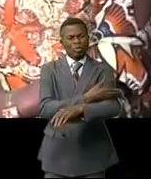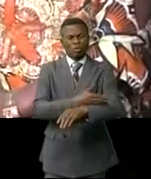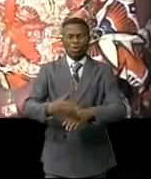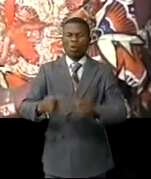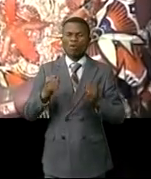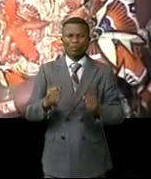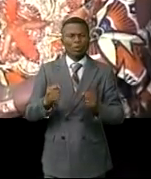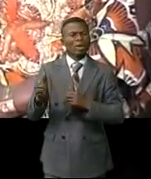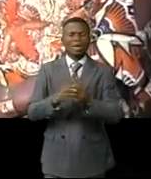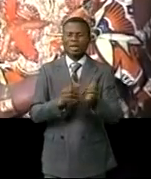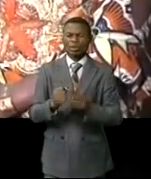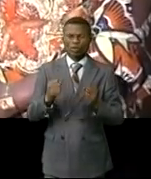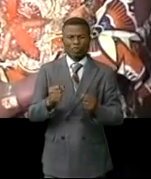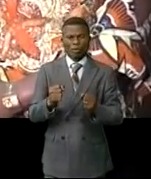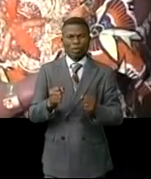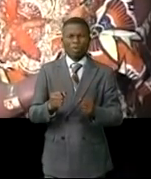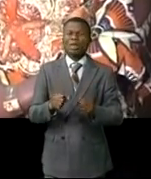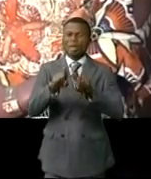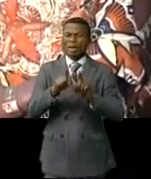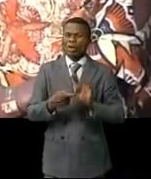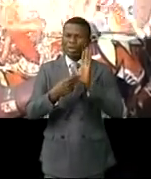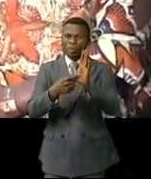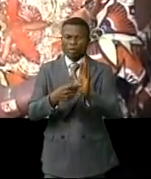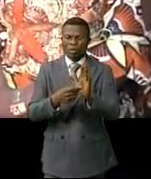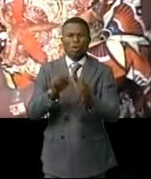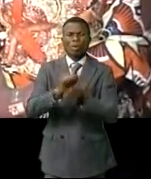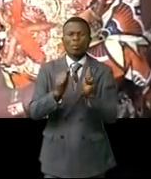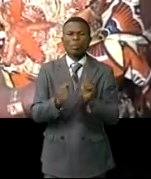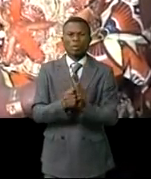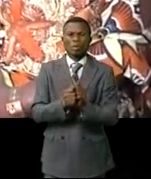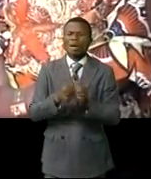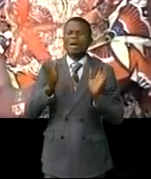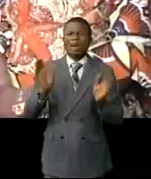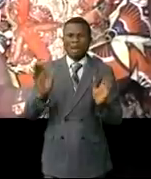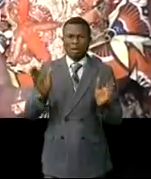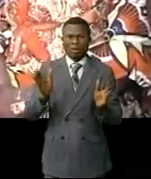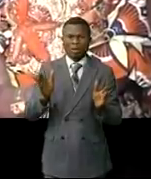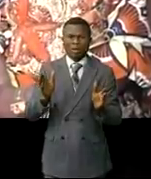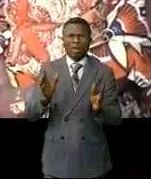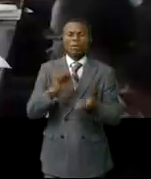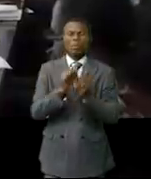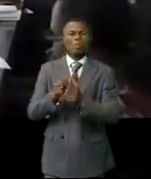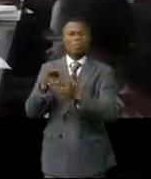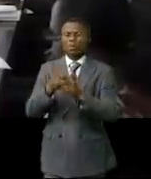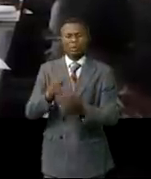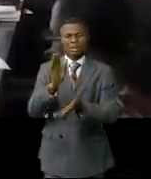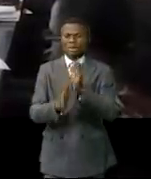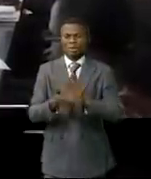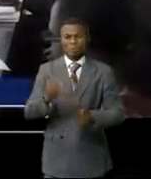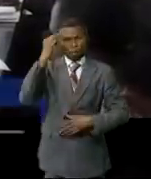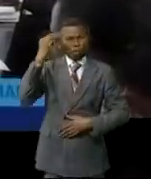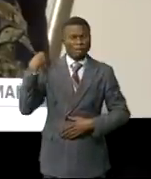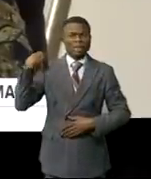de délabrement et aussi qui présente une situation exposante par rapport à la sécurité. La ministre d'État